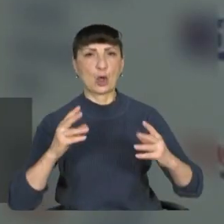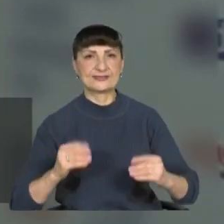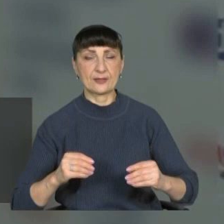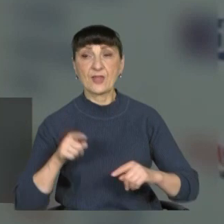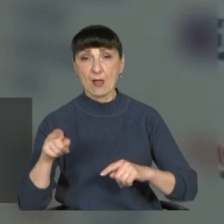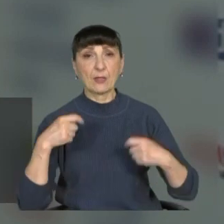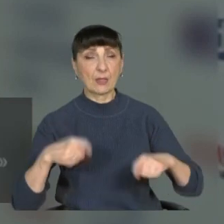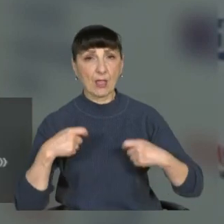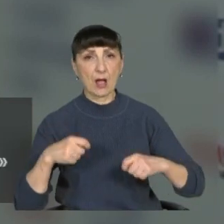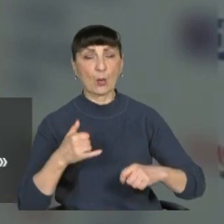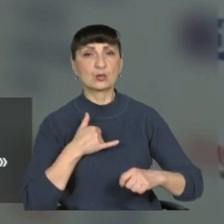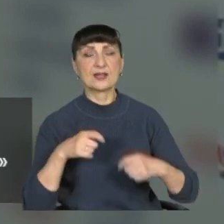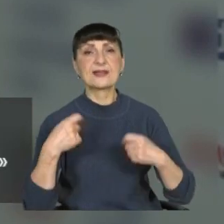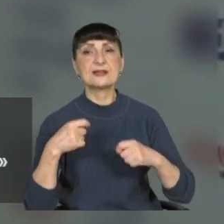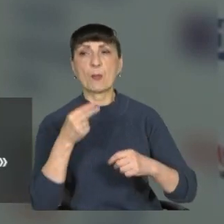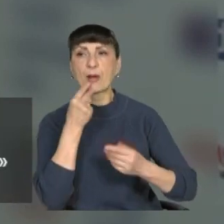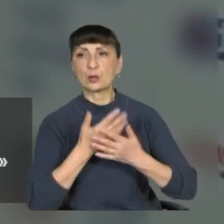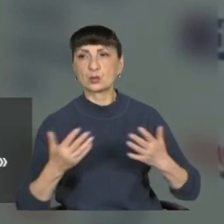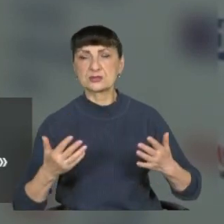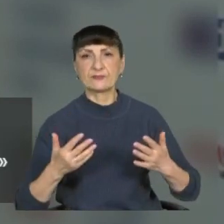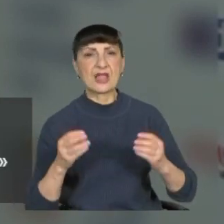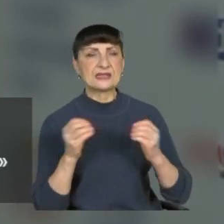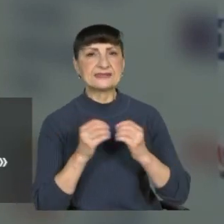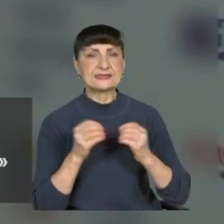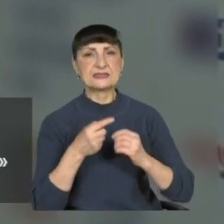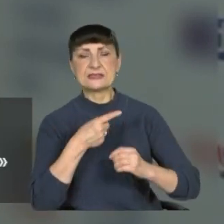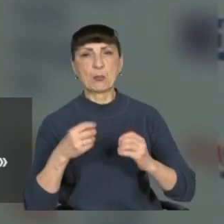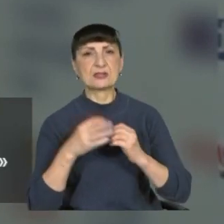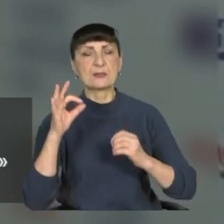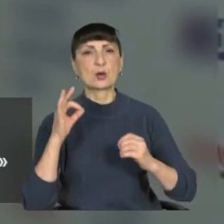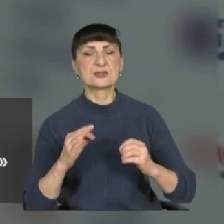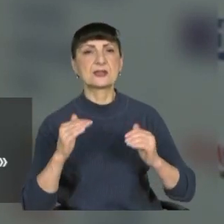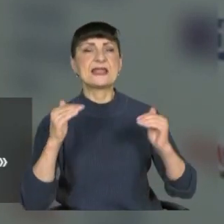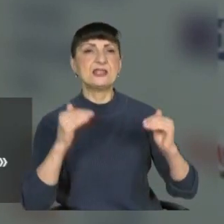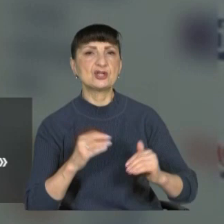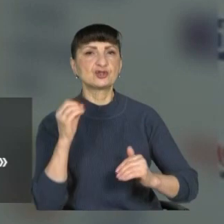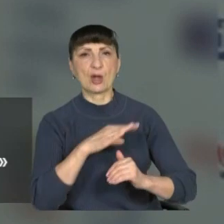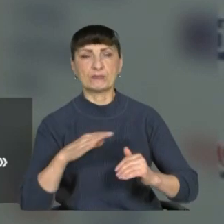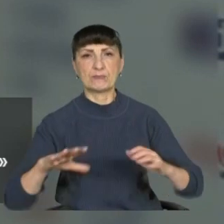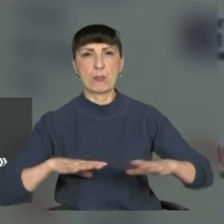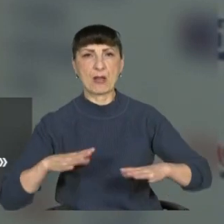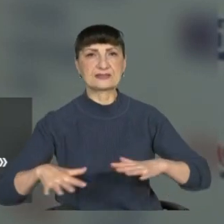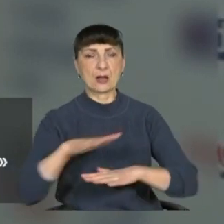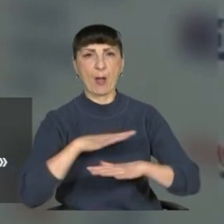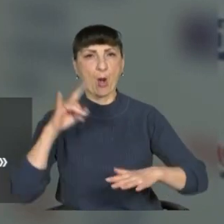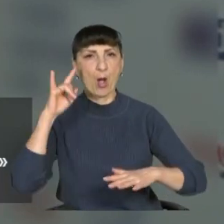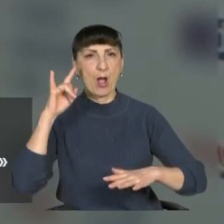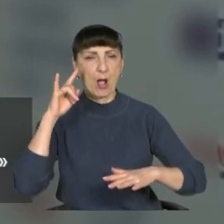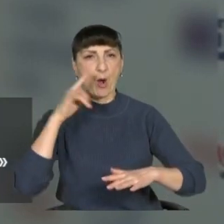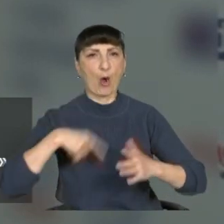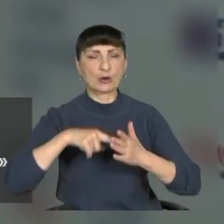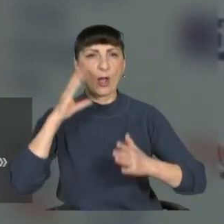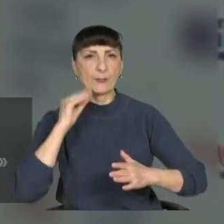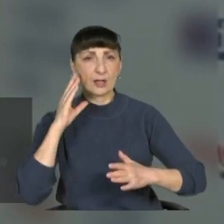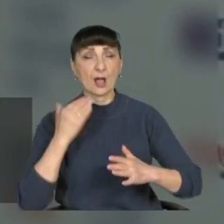на 10-15% ниже среднерыночной по городу Алматы. Это созданы эти ярмарки в целях поддержки